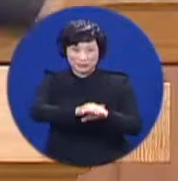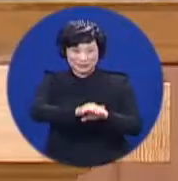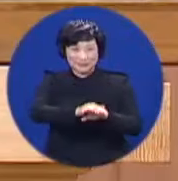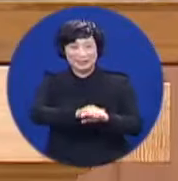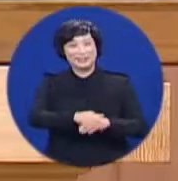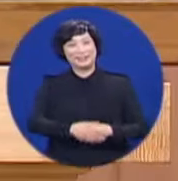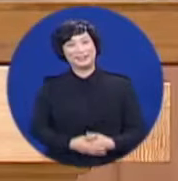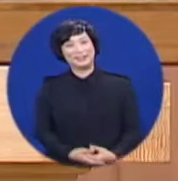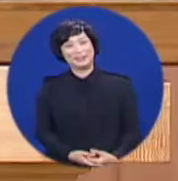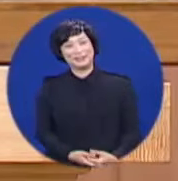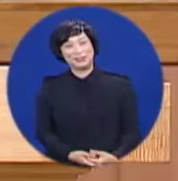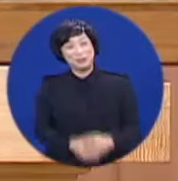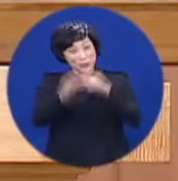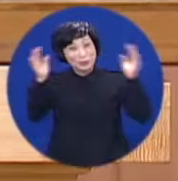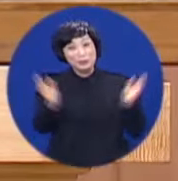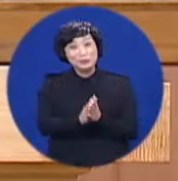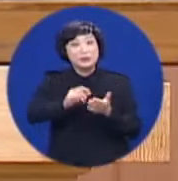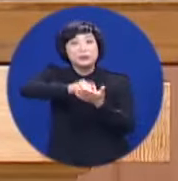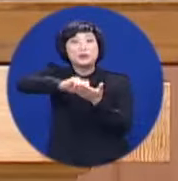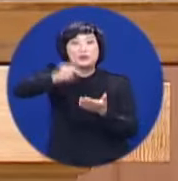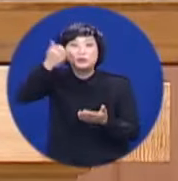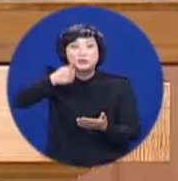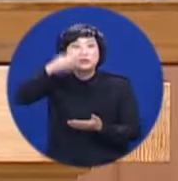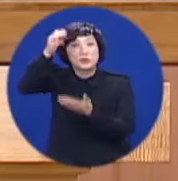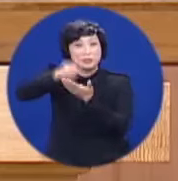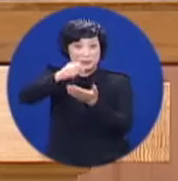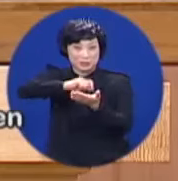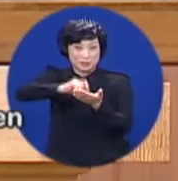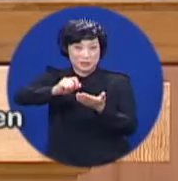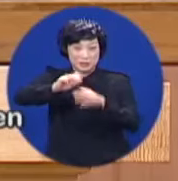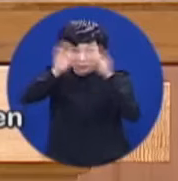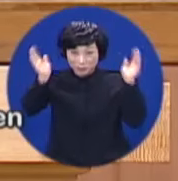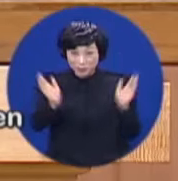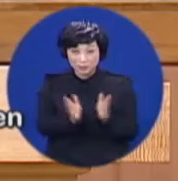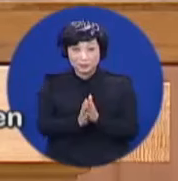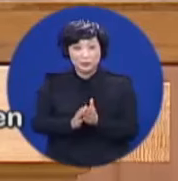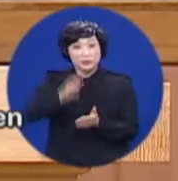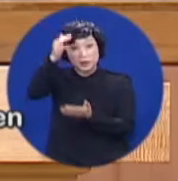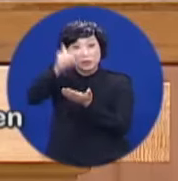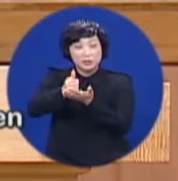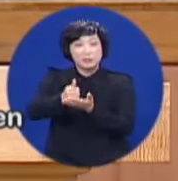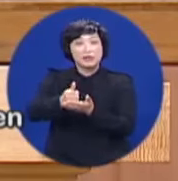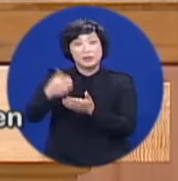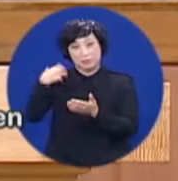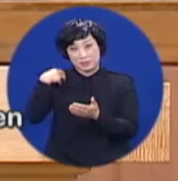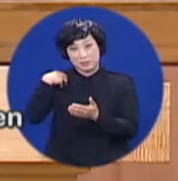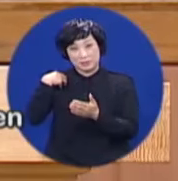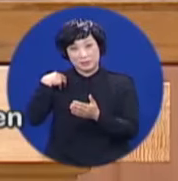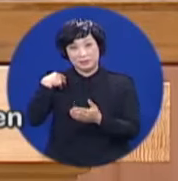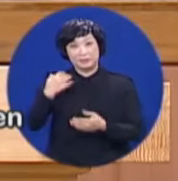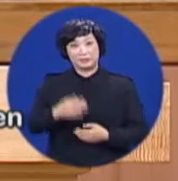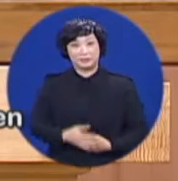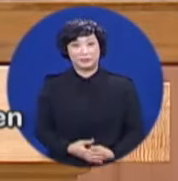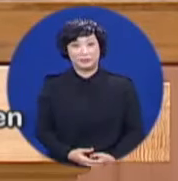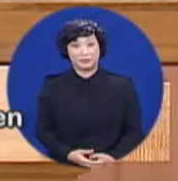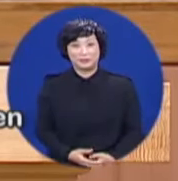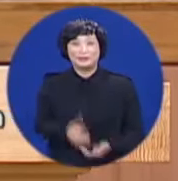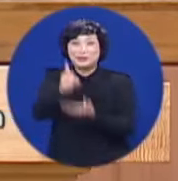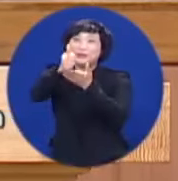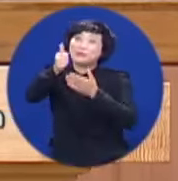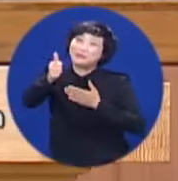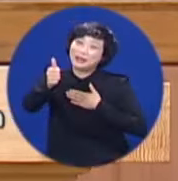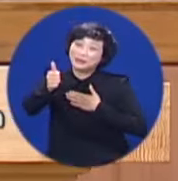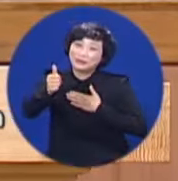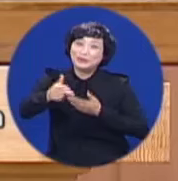것까지 성령으로 기록했다. 다 성령이 전담했다. 주님